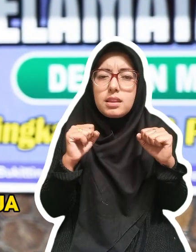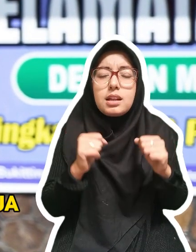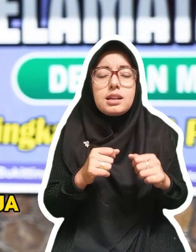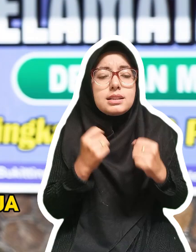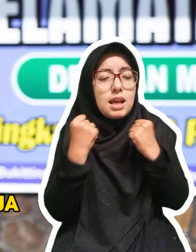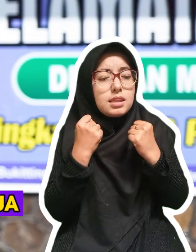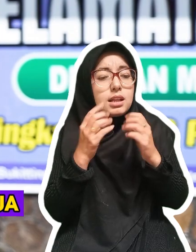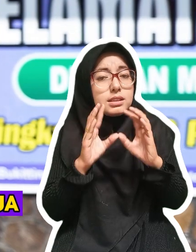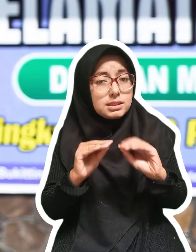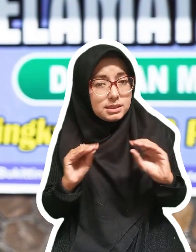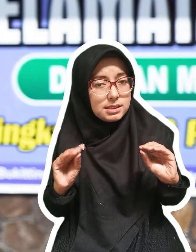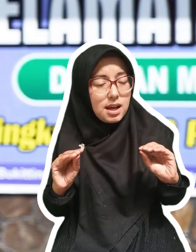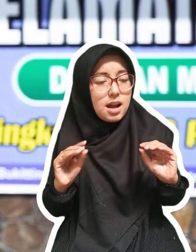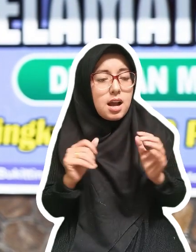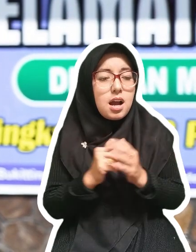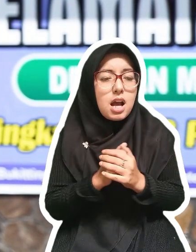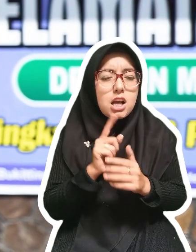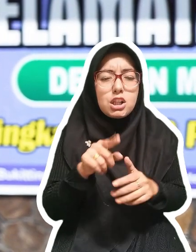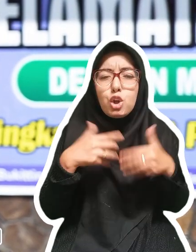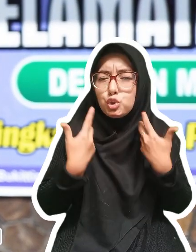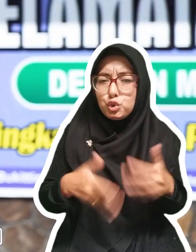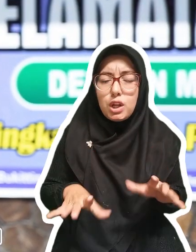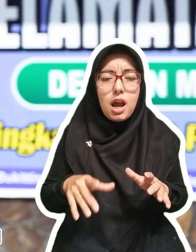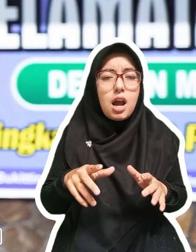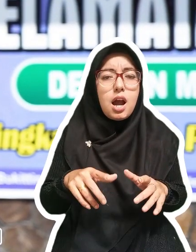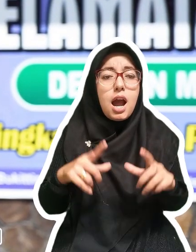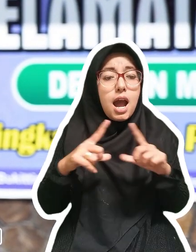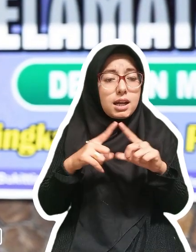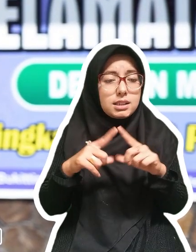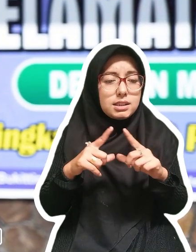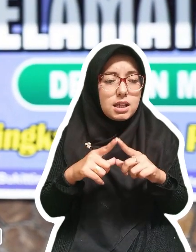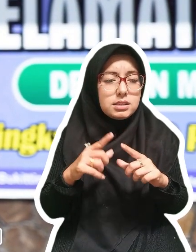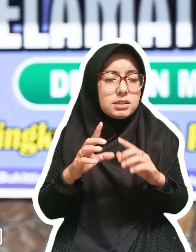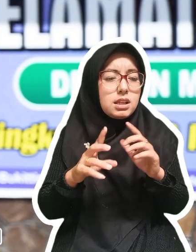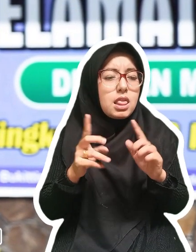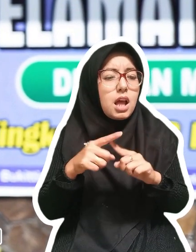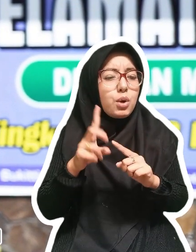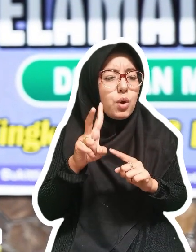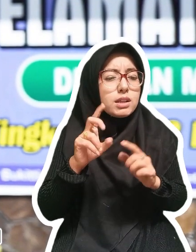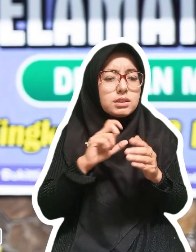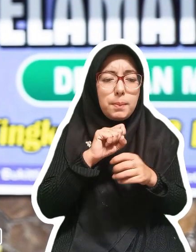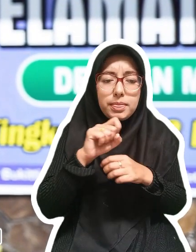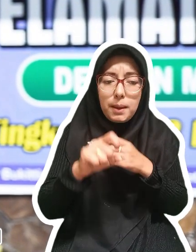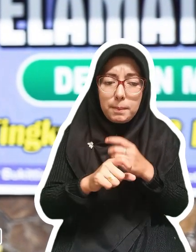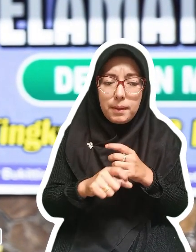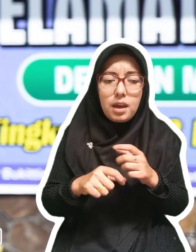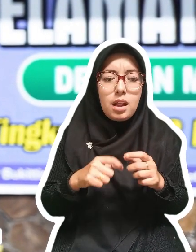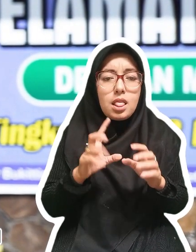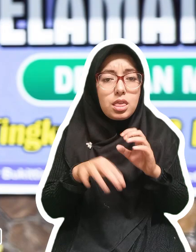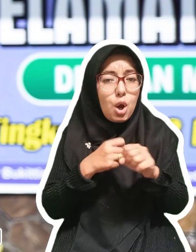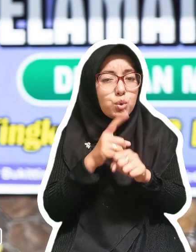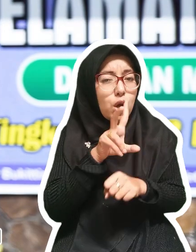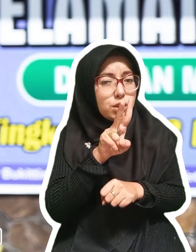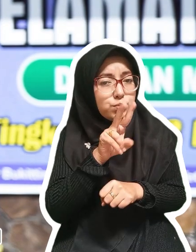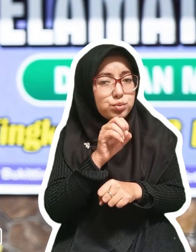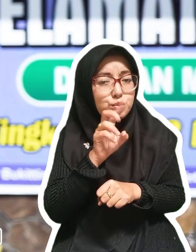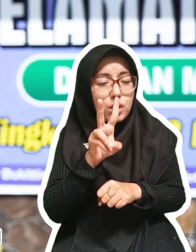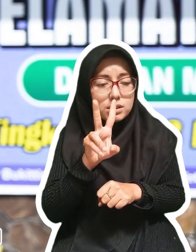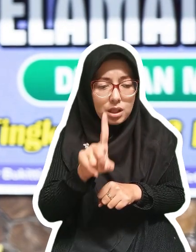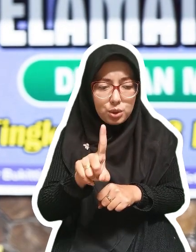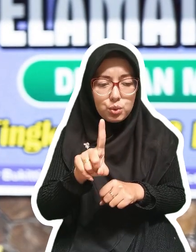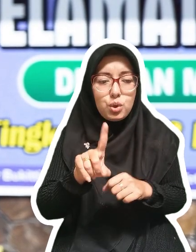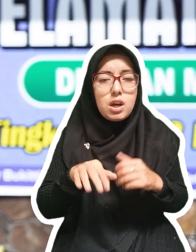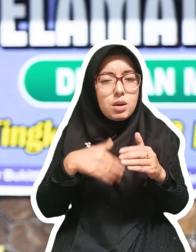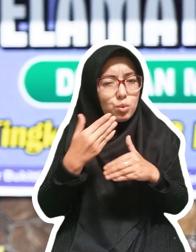keselamatan dan kesehatan kerja. Kita telah terakreditasi pada tanggal 2 September tahun